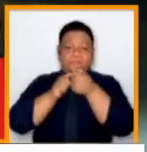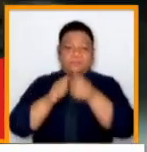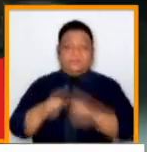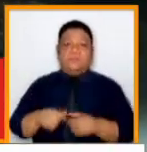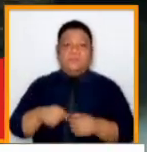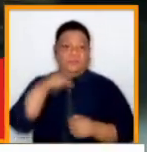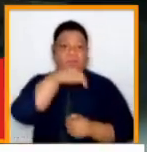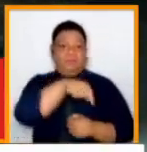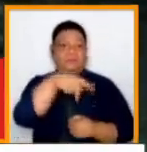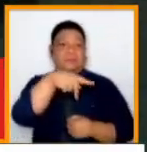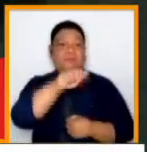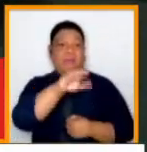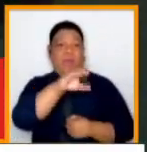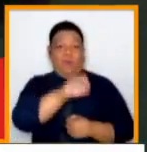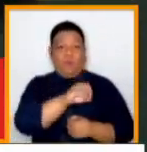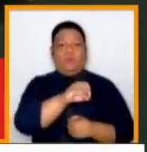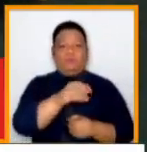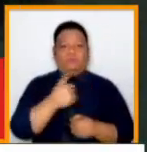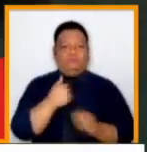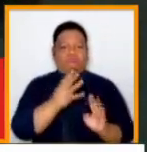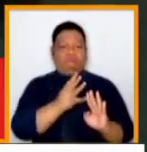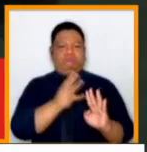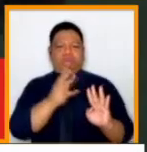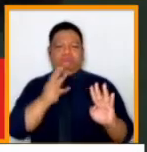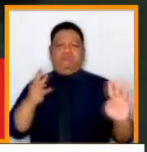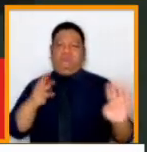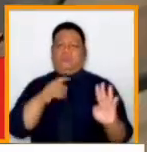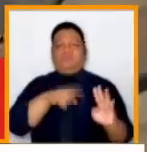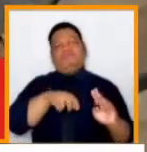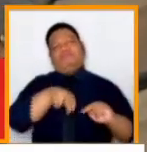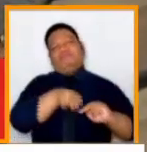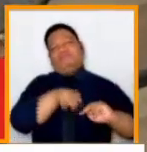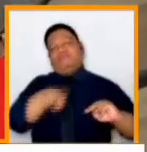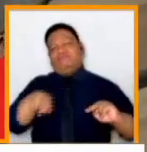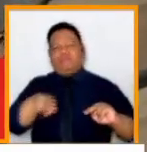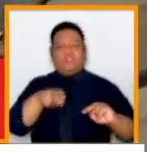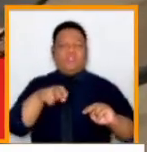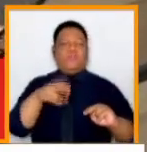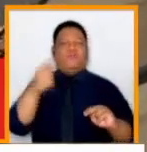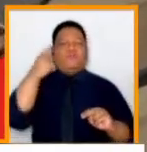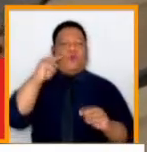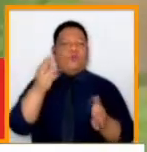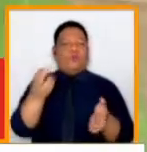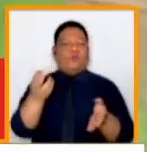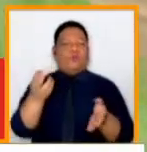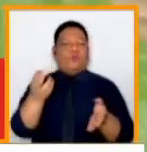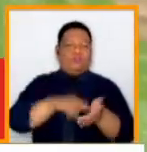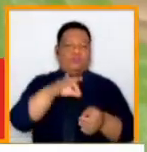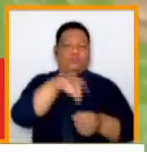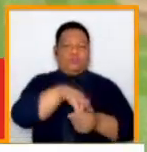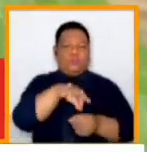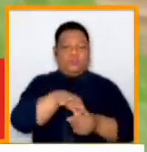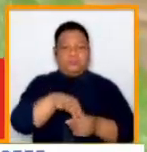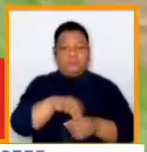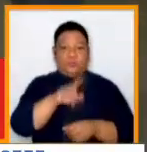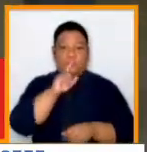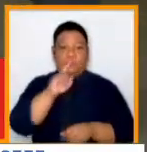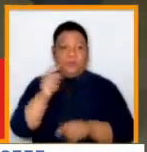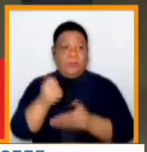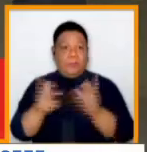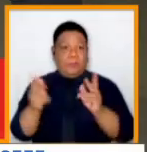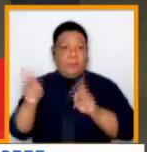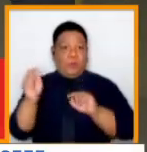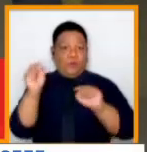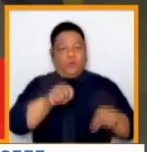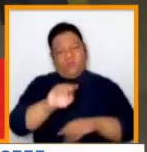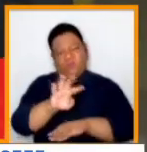na sa sahig sa labas ng mall ang ilang gustong magparehistro. Bandang alas 4 ng hapon pa dumating ang ilan sa kanila. Doon na rin sila naghapunan at